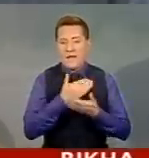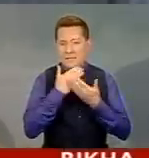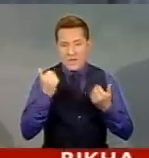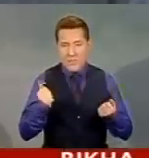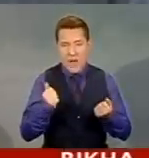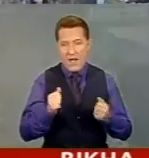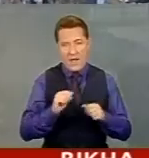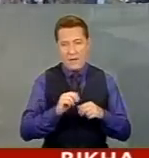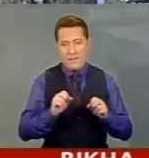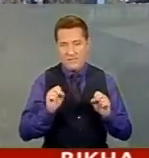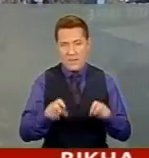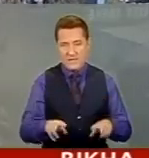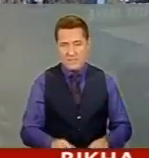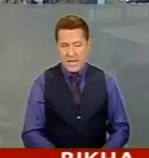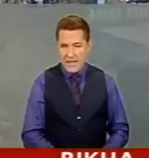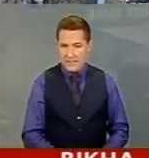явної небезпеки.